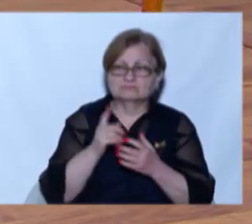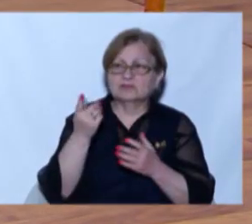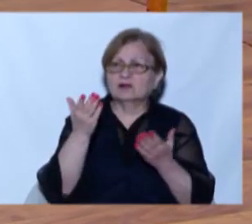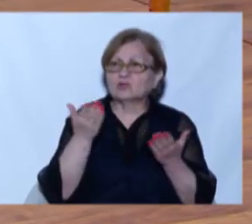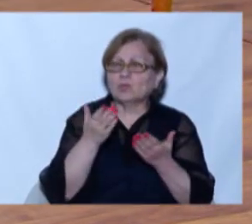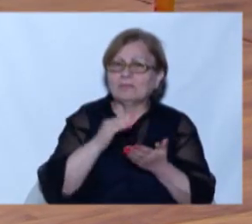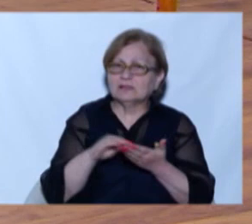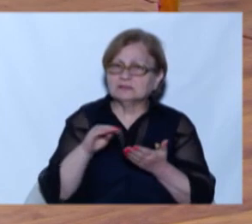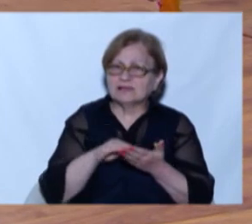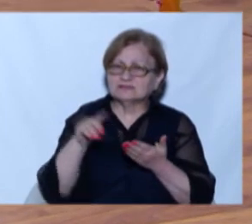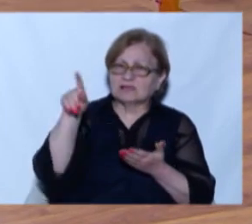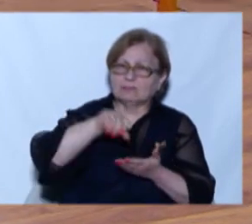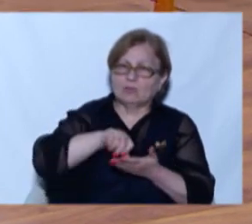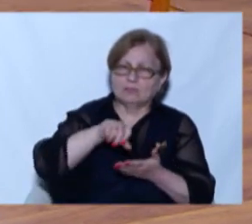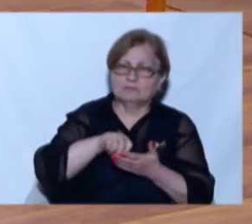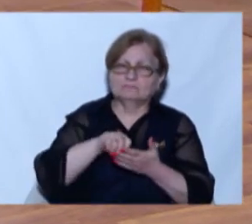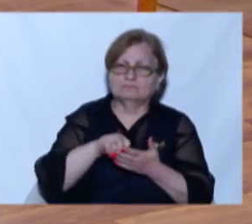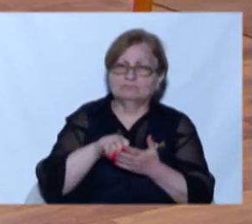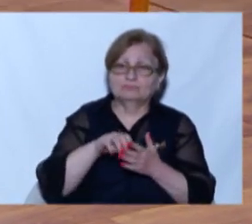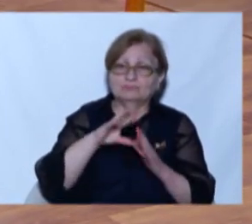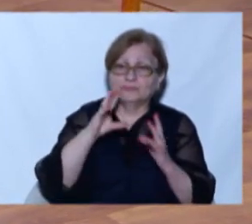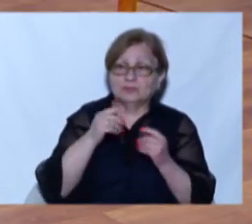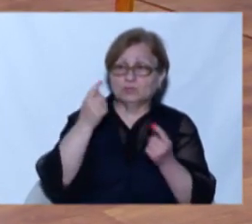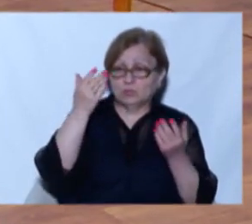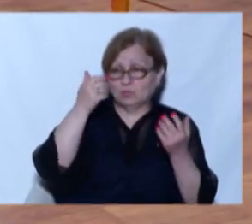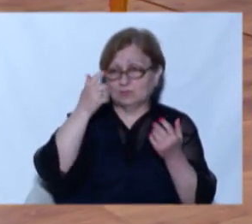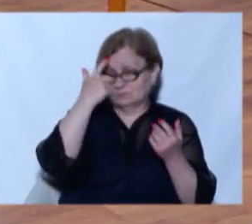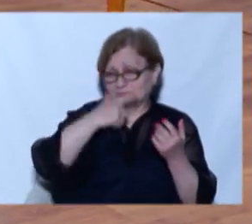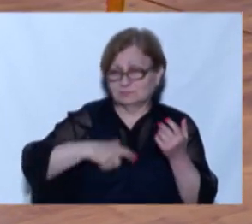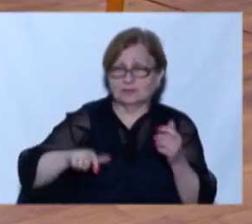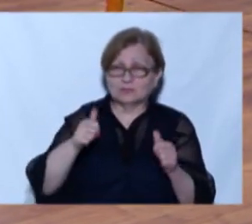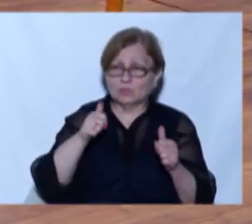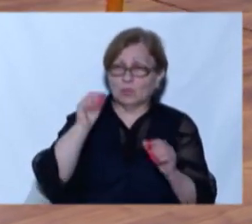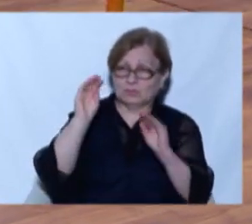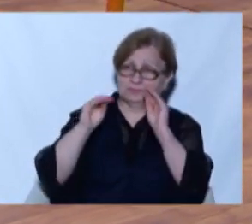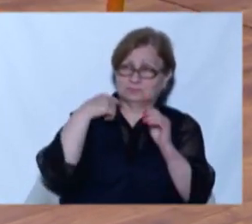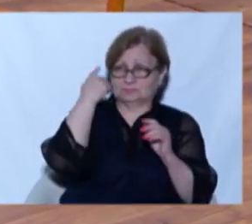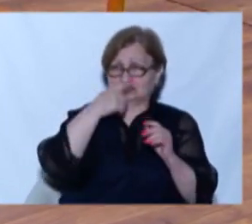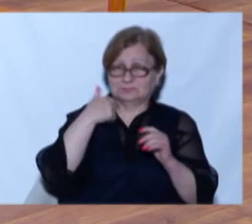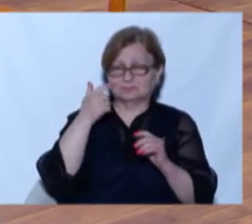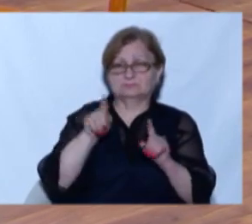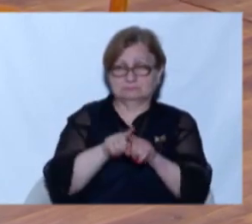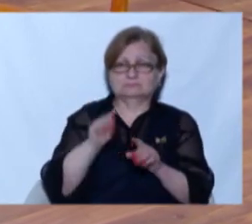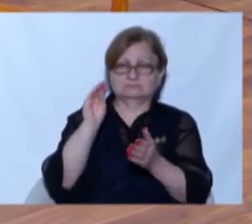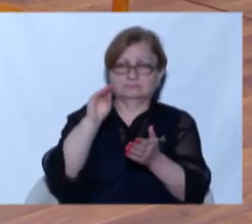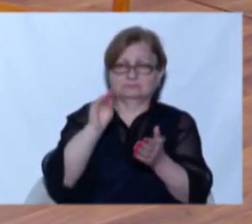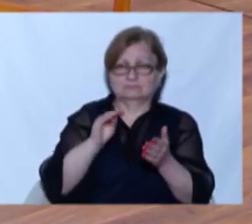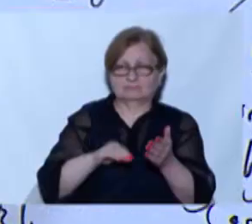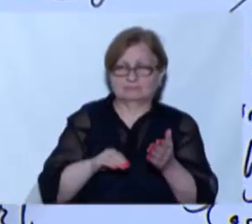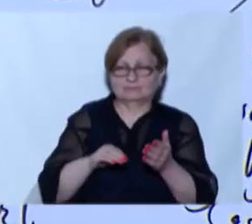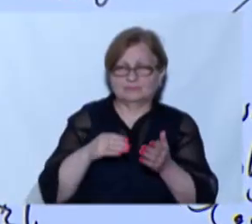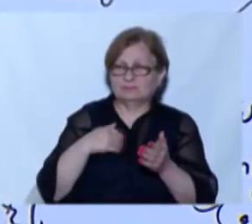რომელი ნაწარმოების პერსონაჟია და თუ გარეგნობაც გვაქვს ჩვენ ნაწარმოებში მოცემული, იმასაც ახსენეთ. მე